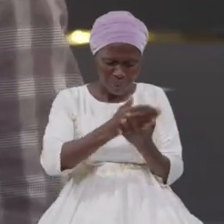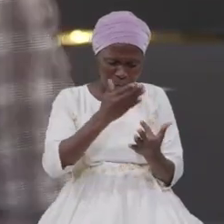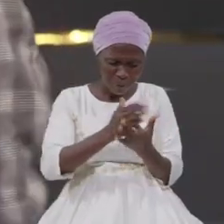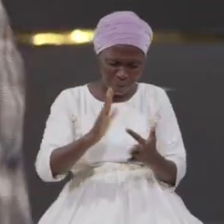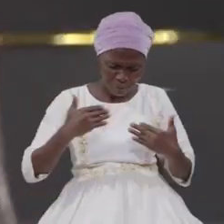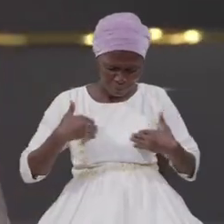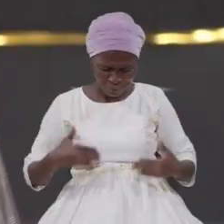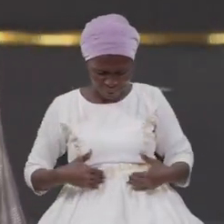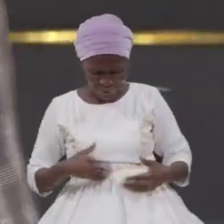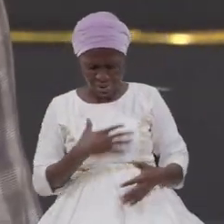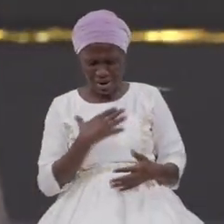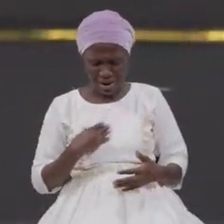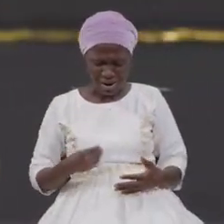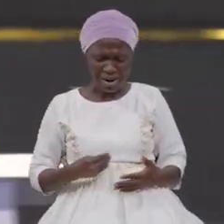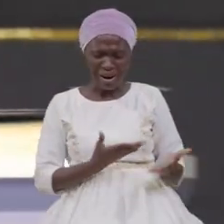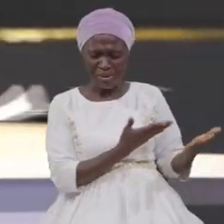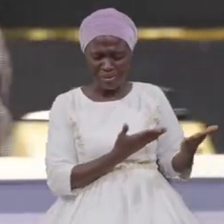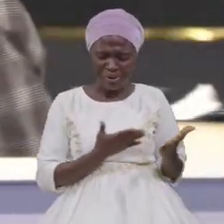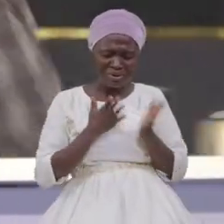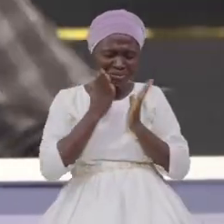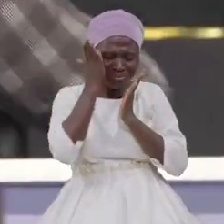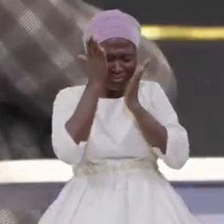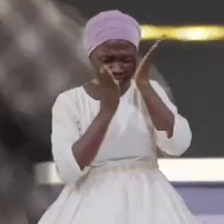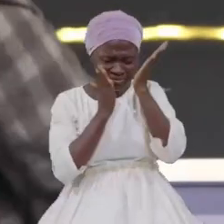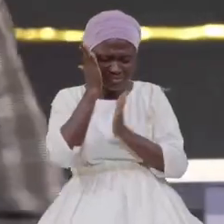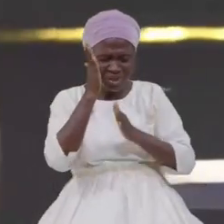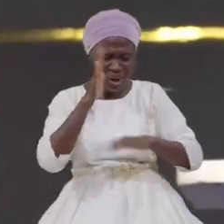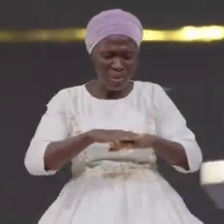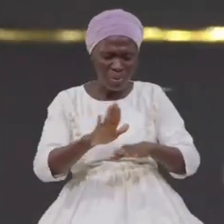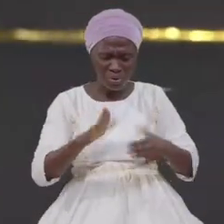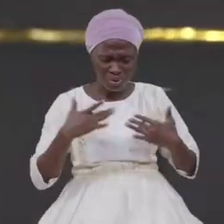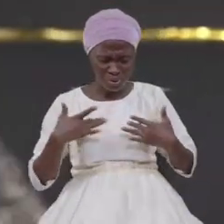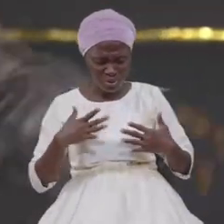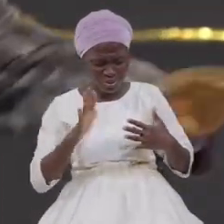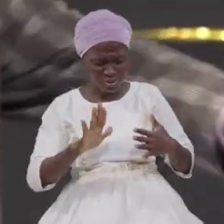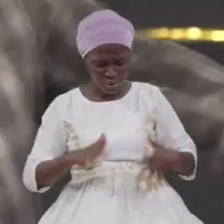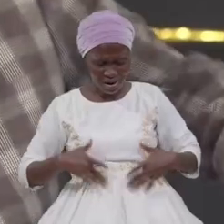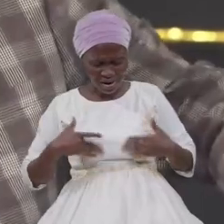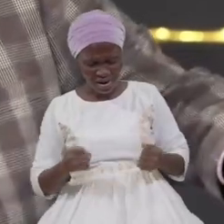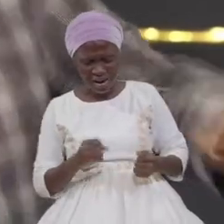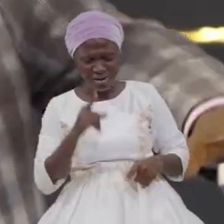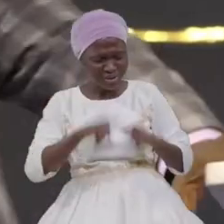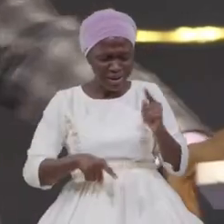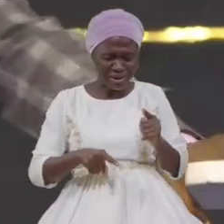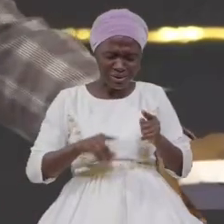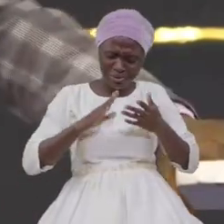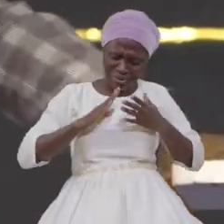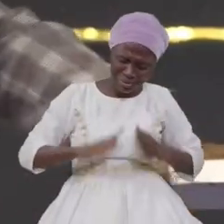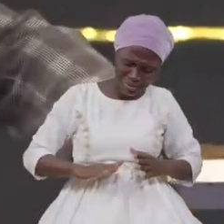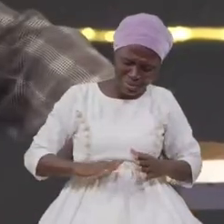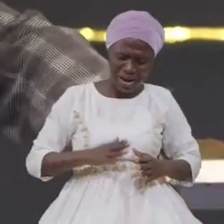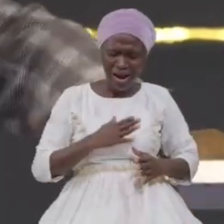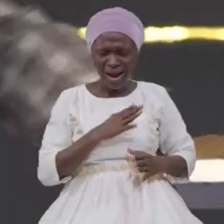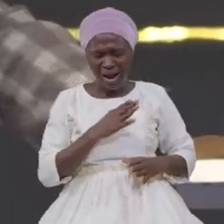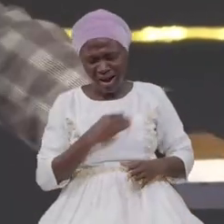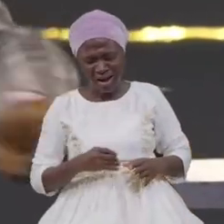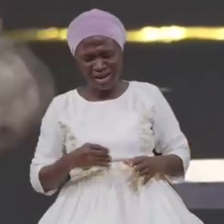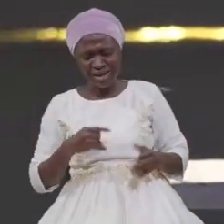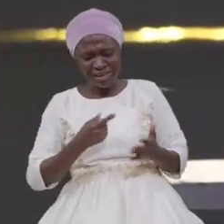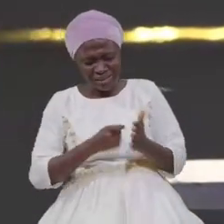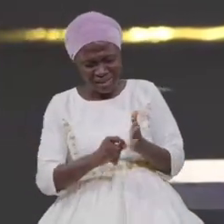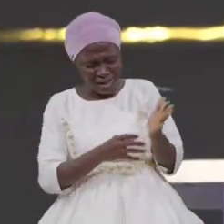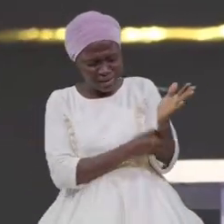par-là, et tu n'arrives pas à rester tranquille, tu grattes par-ci, tu grattes par-là, et tu veux attraper la chose